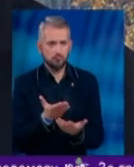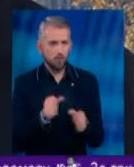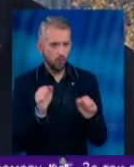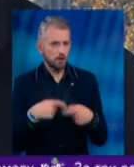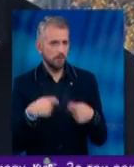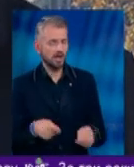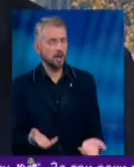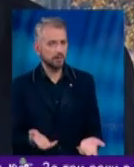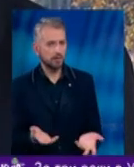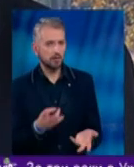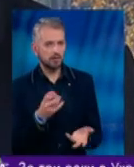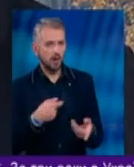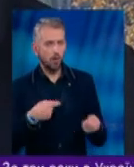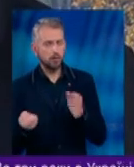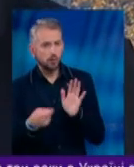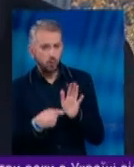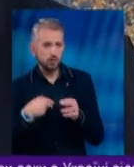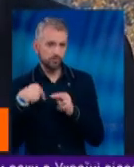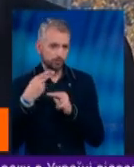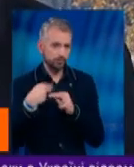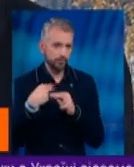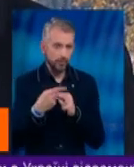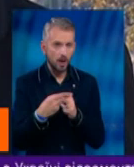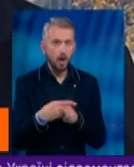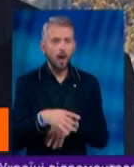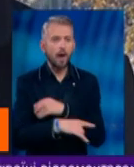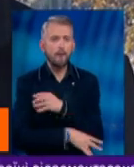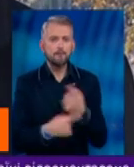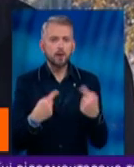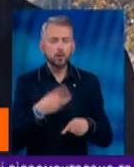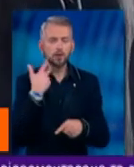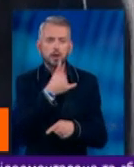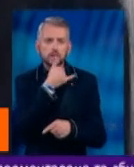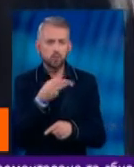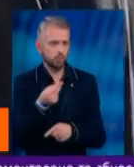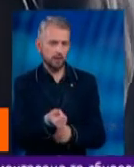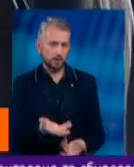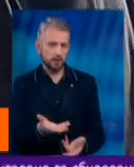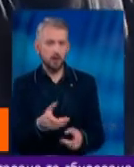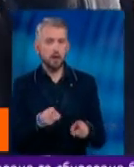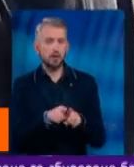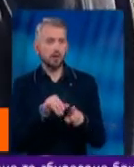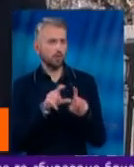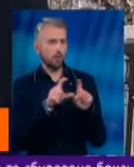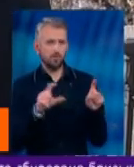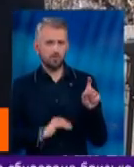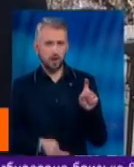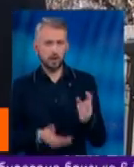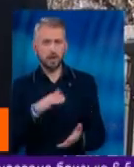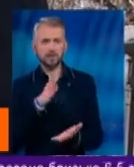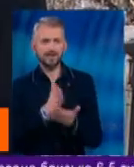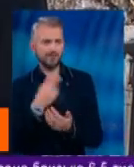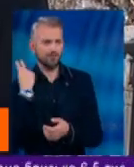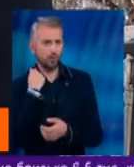продавать. Можно продавать на аукционе и гасить долги. А банкрот – когда не может выполнить свои обязательства. Так и у компании. Если вот есть там